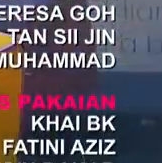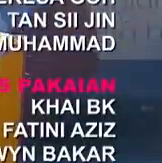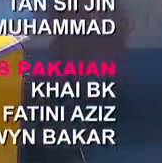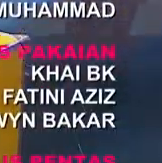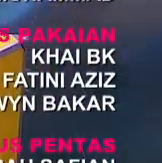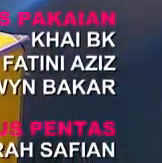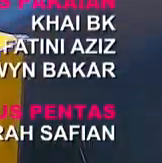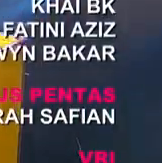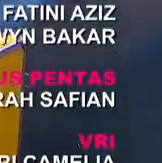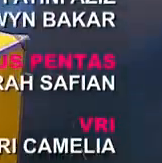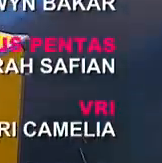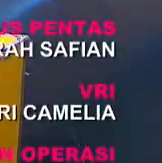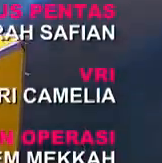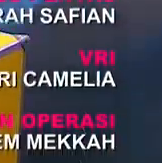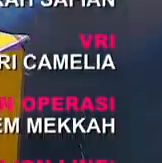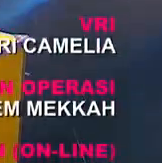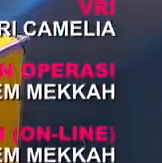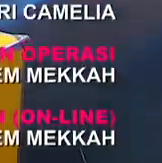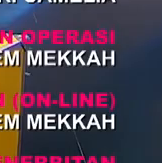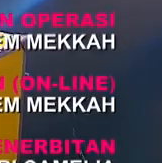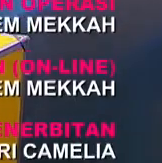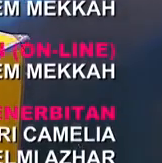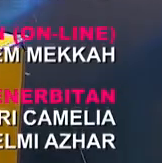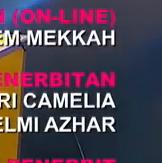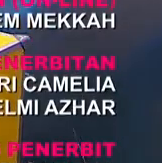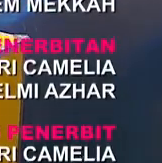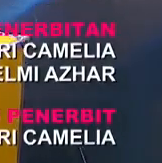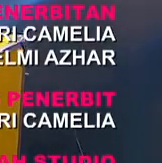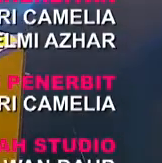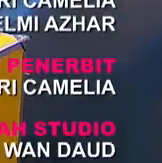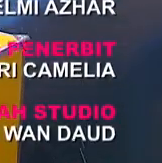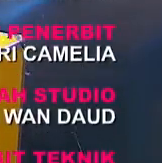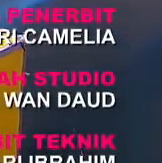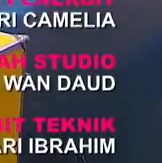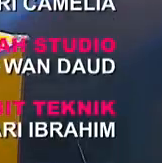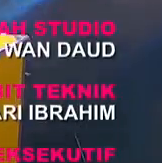seminggu, jangan kita bazir waktu. Ingat tu?